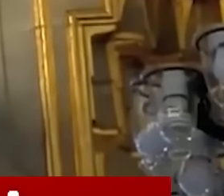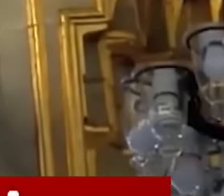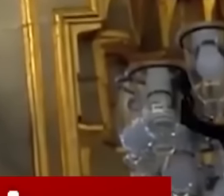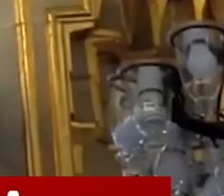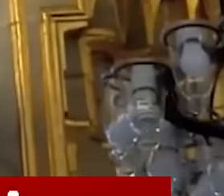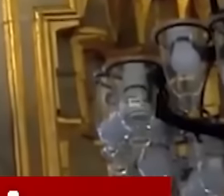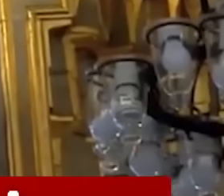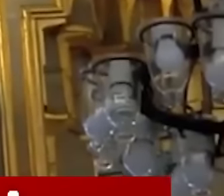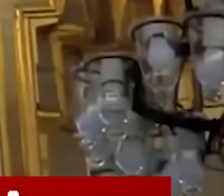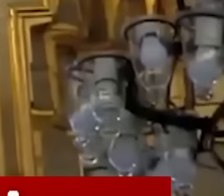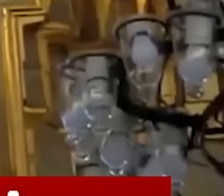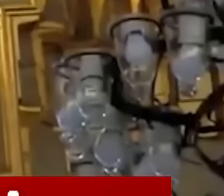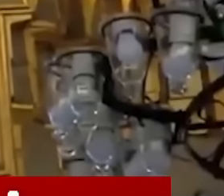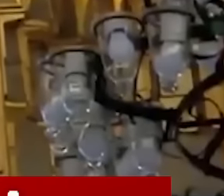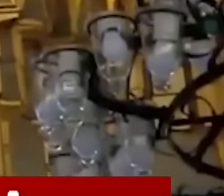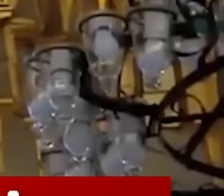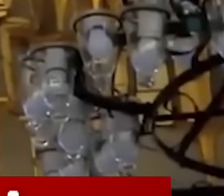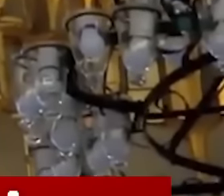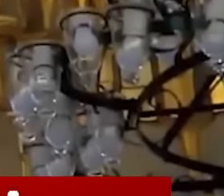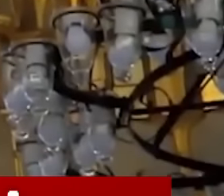Resulullah. Hayya